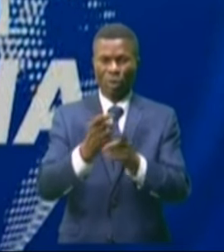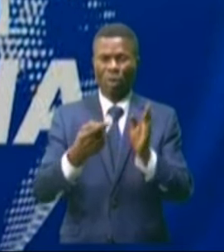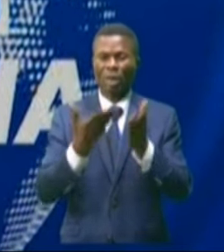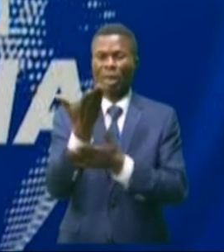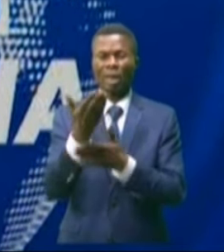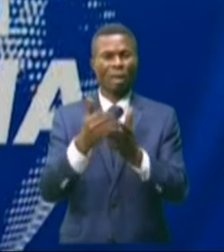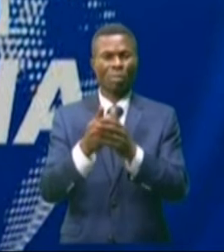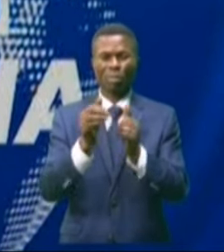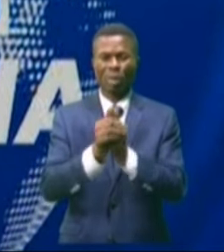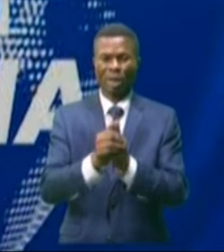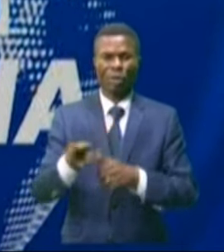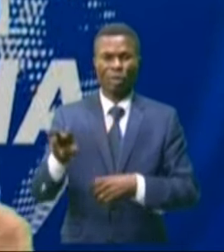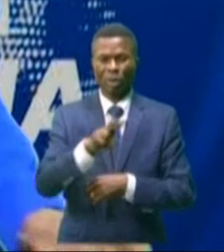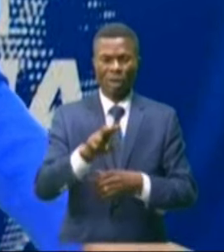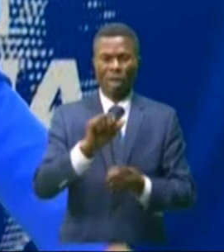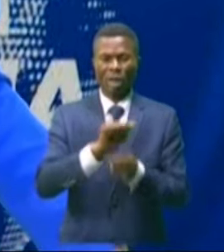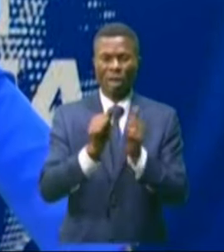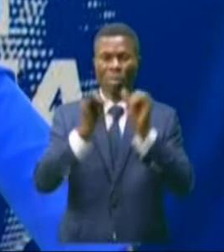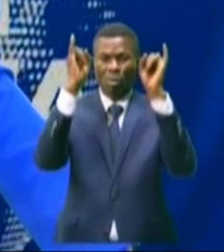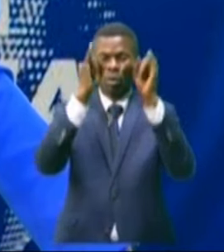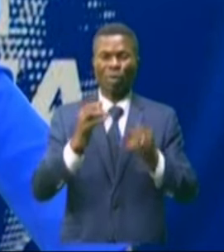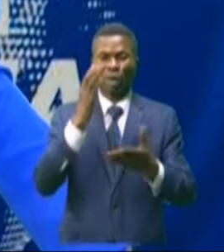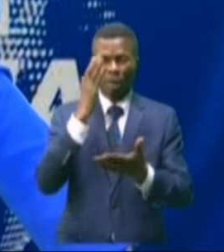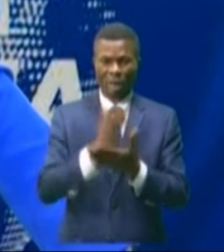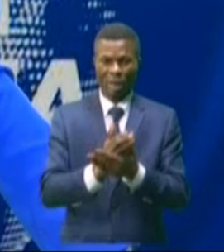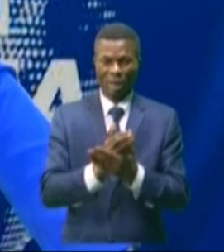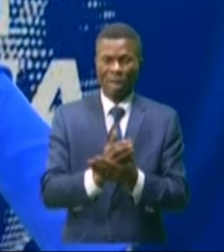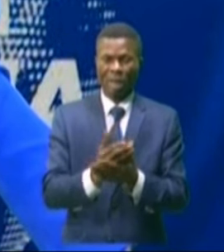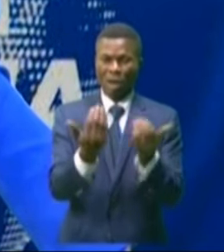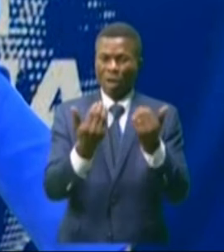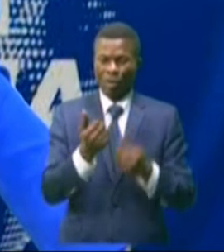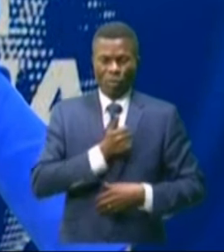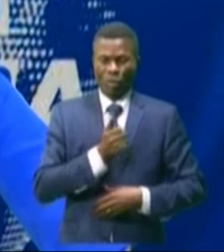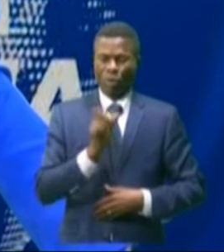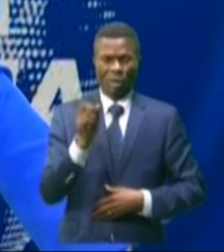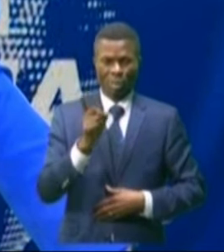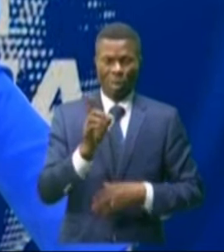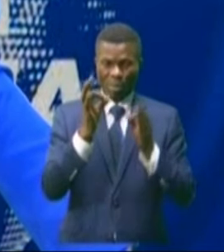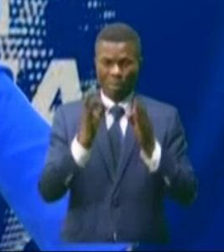nos sincères excuses pour le désagrément survenu indépendamment de notre bonne